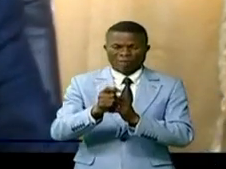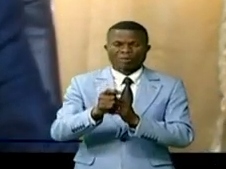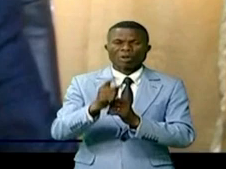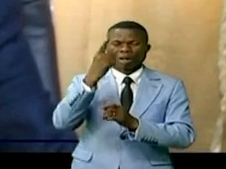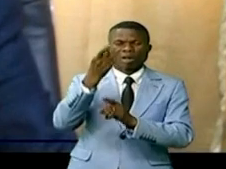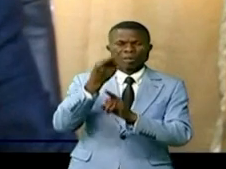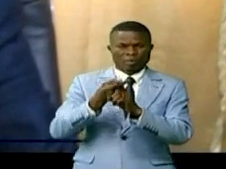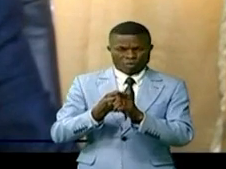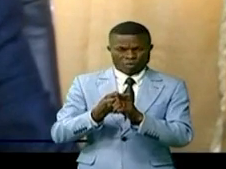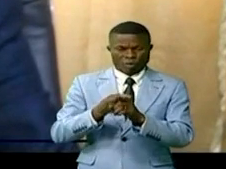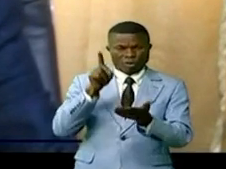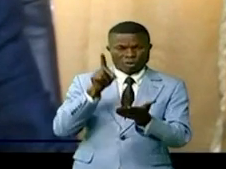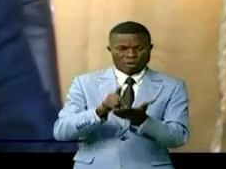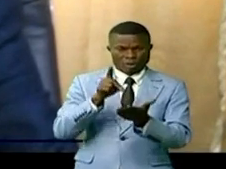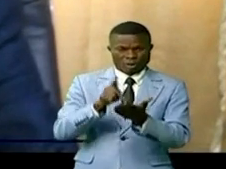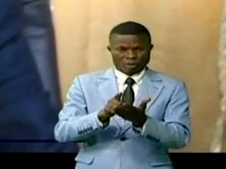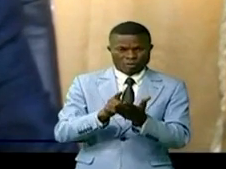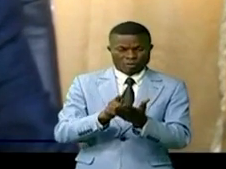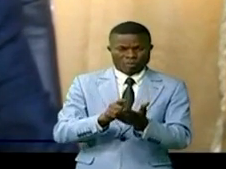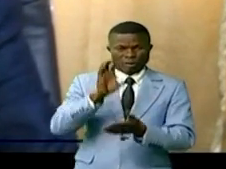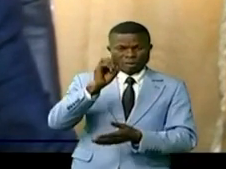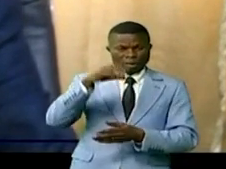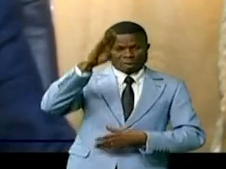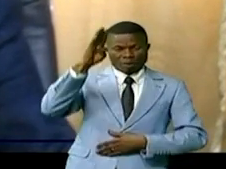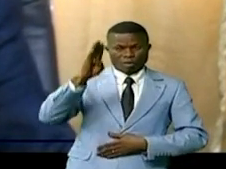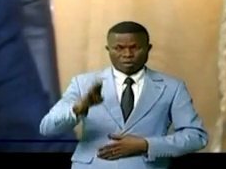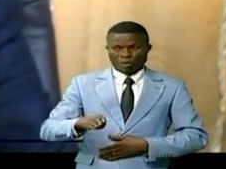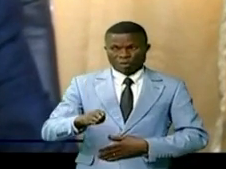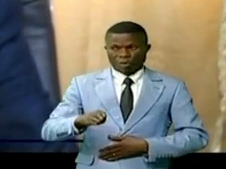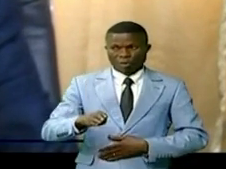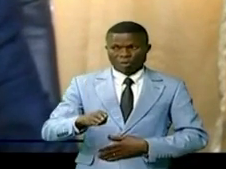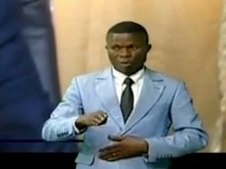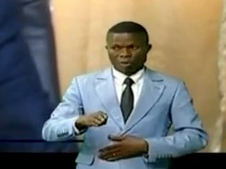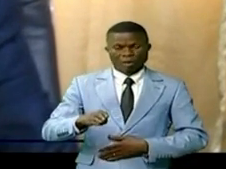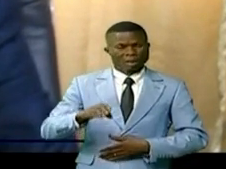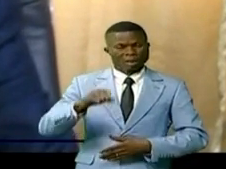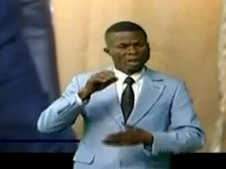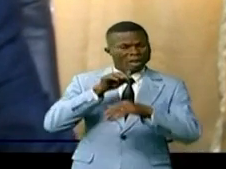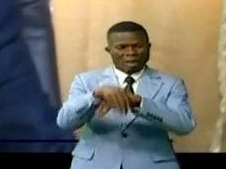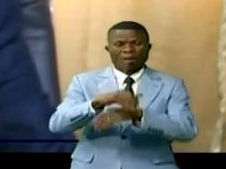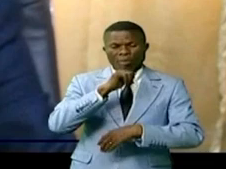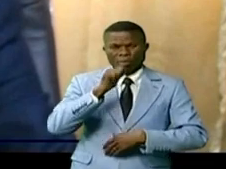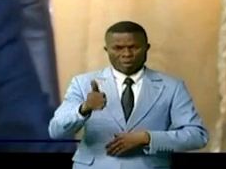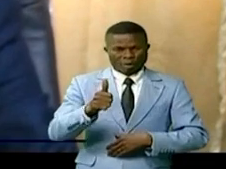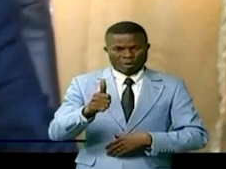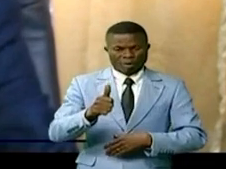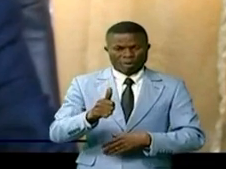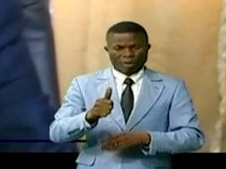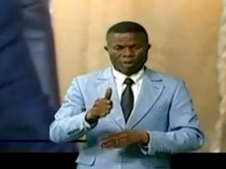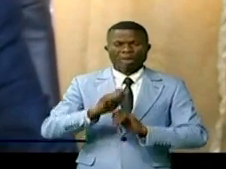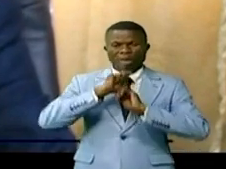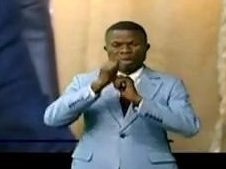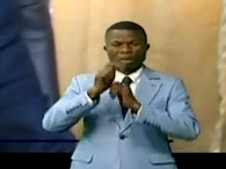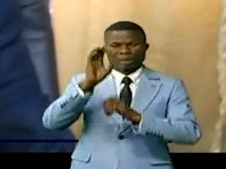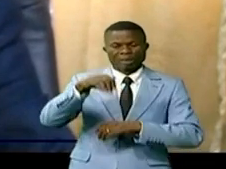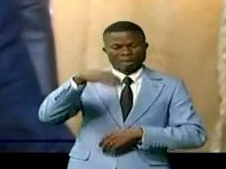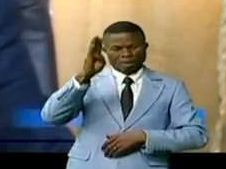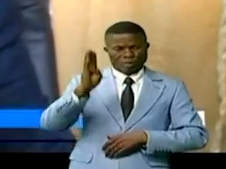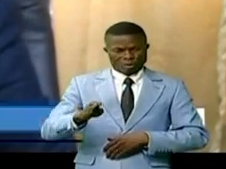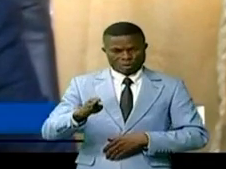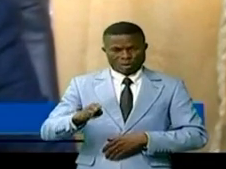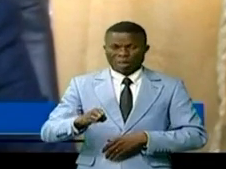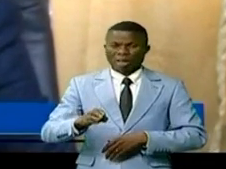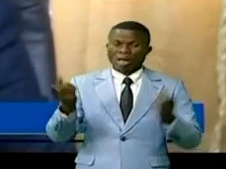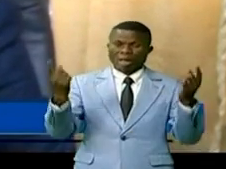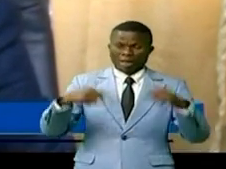qui ont un diplôme avec 50%, ils sont éligibles pour une bourse partielle de 50%. Mais